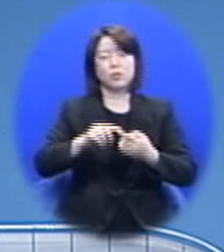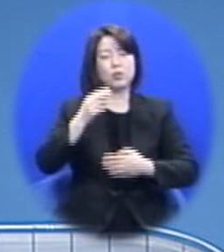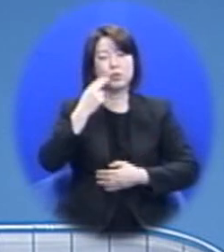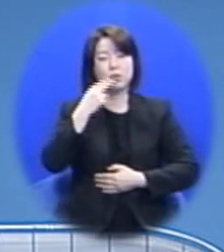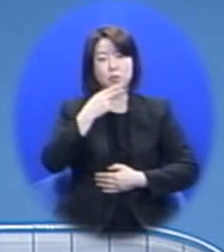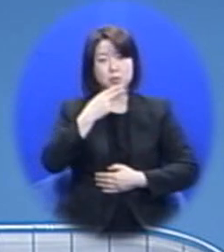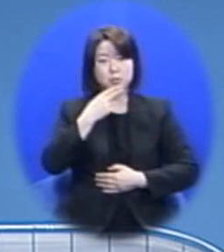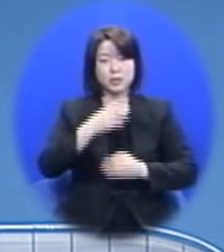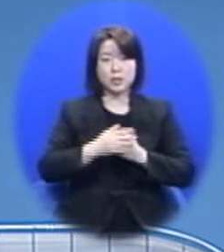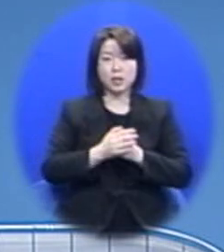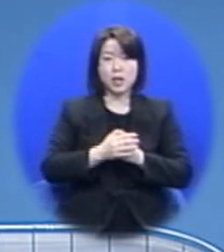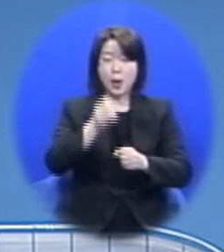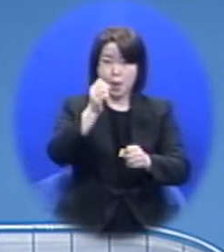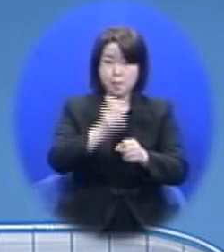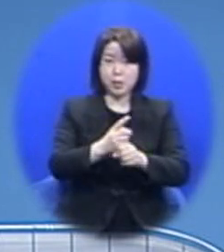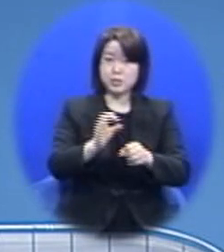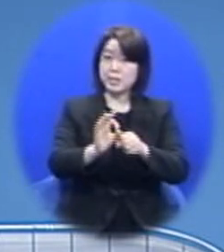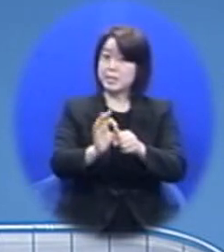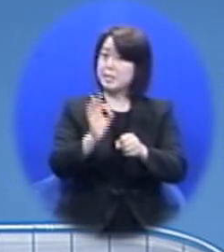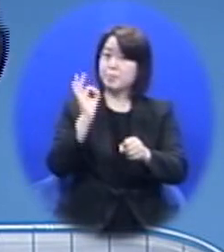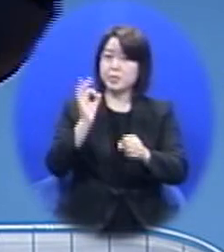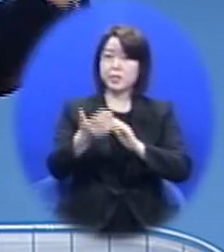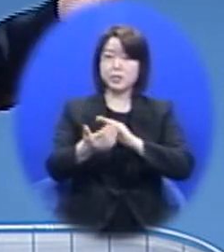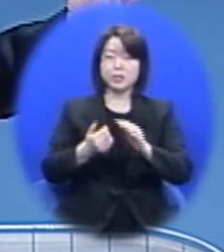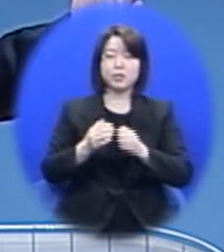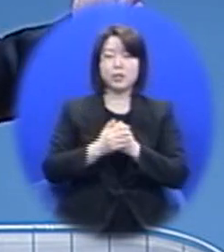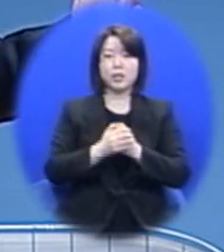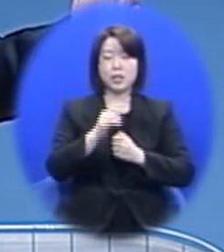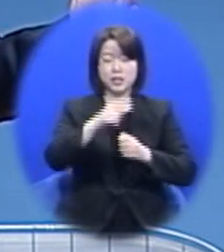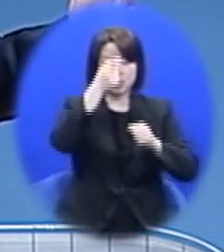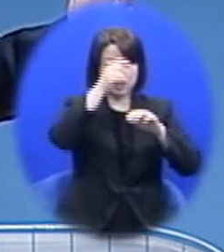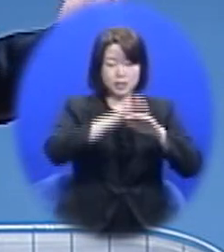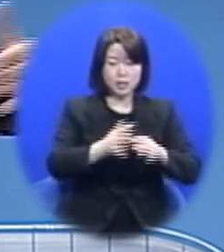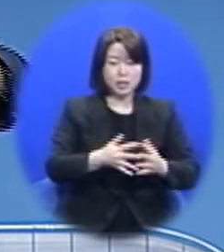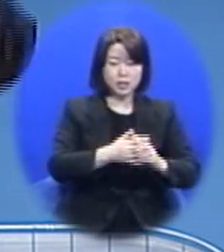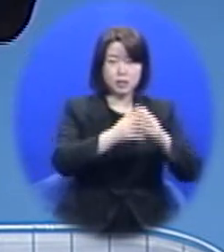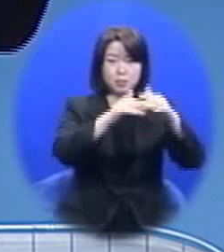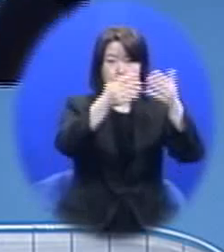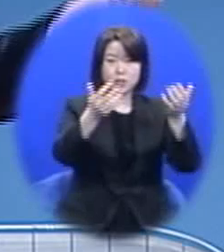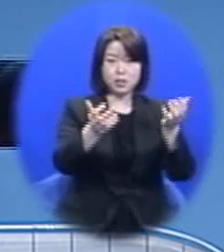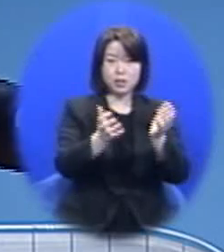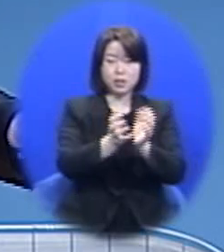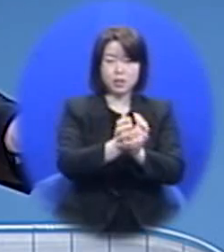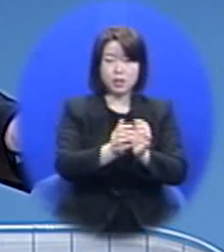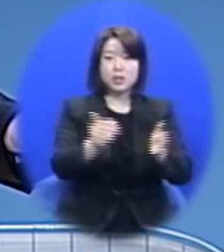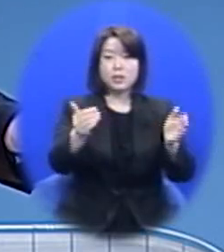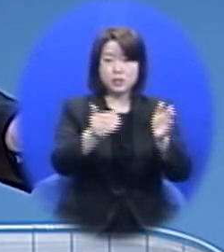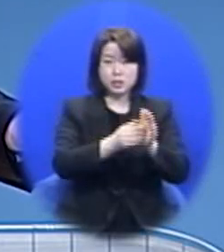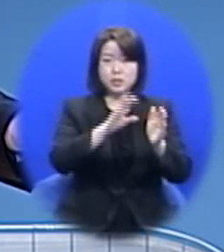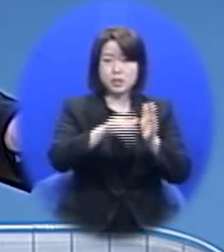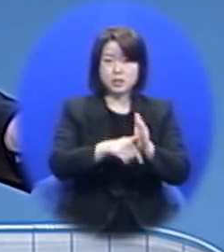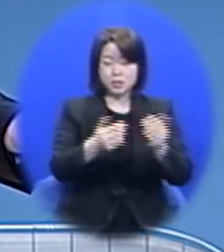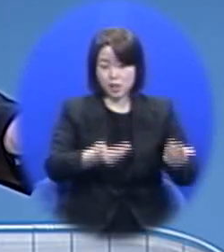그래서 벌써 10년 전에 이 예배당 공사 끝날 때 우린 봉헌 예배 드렸습니다.